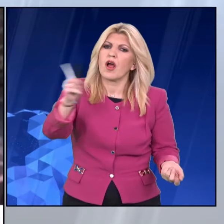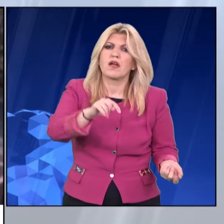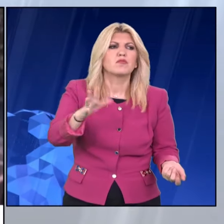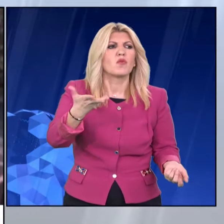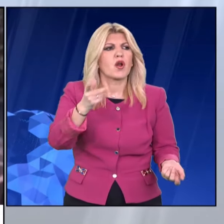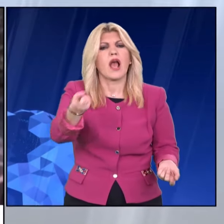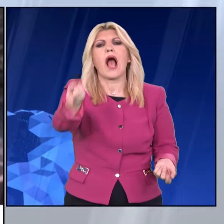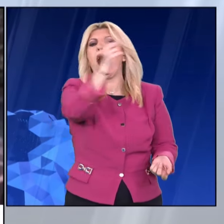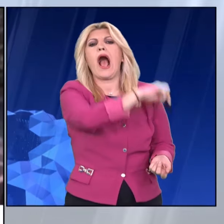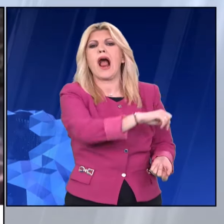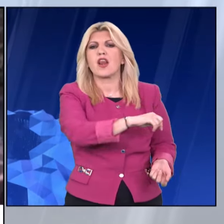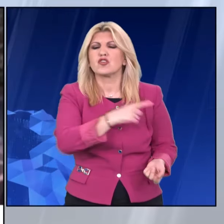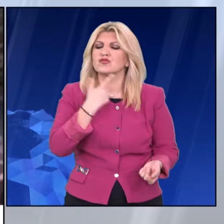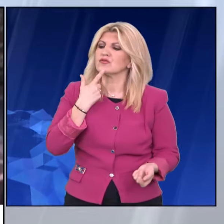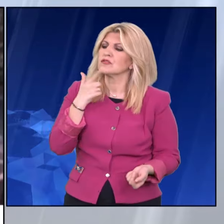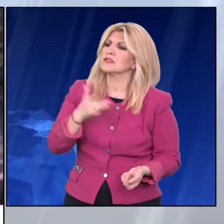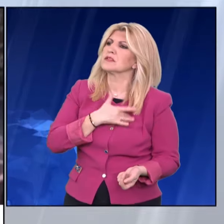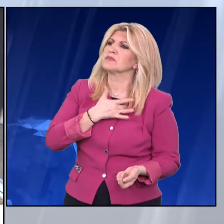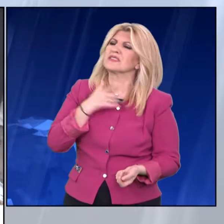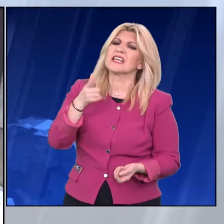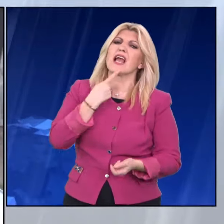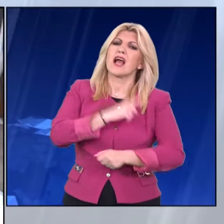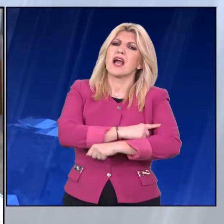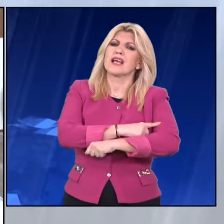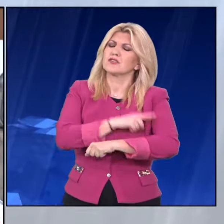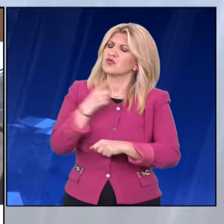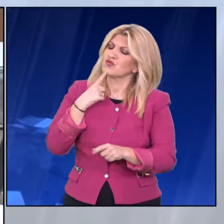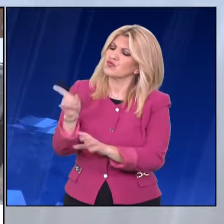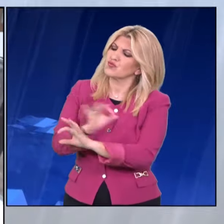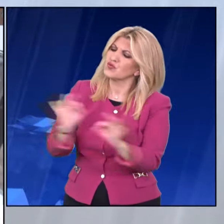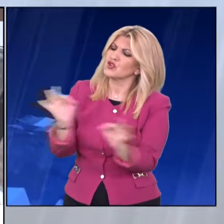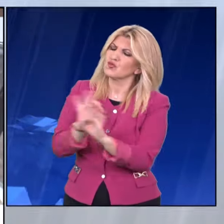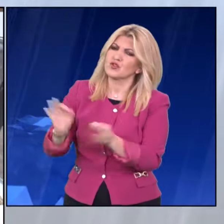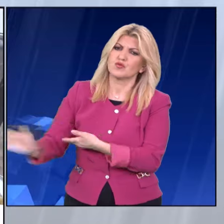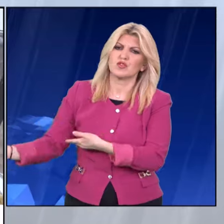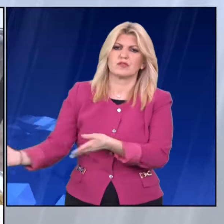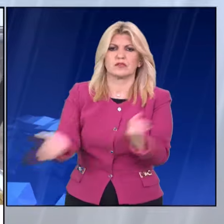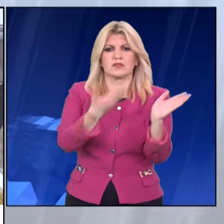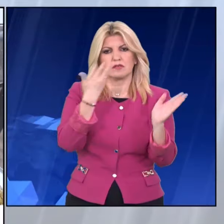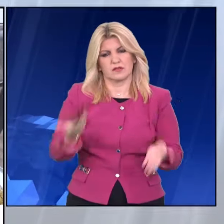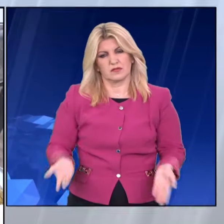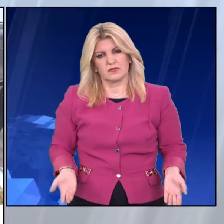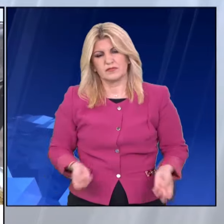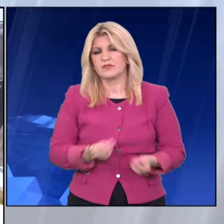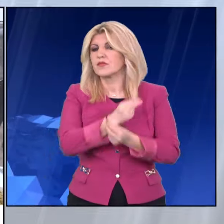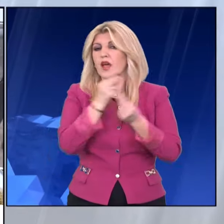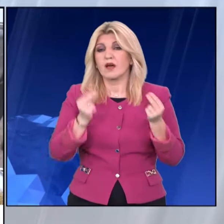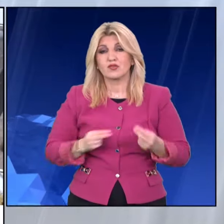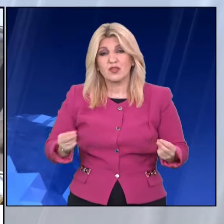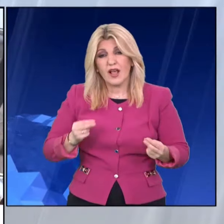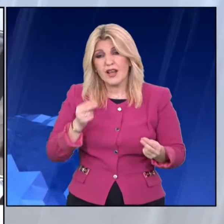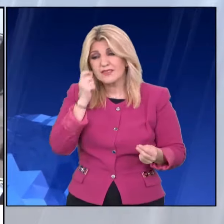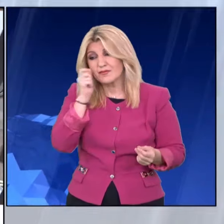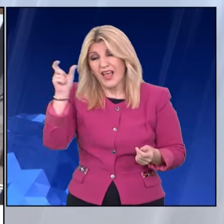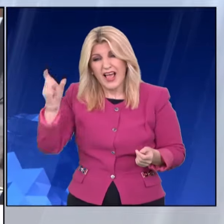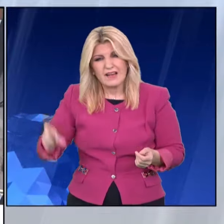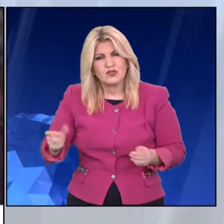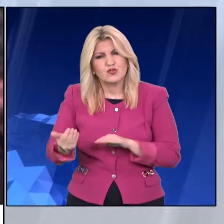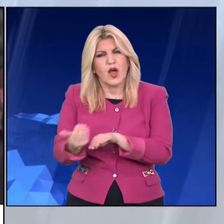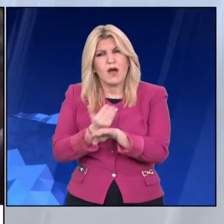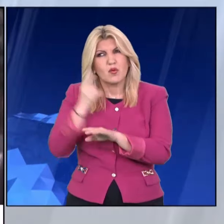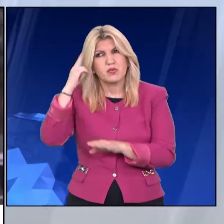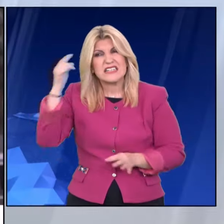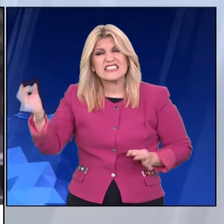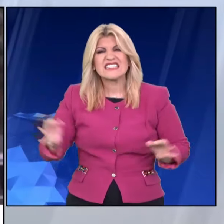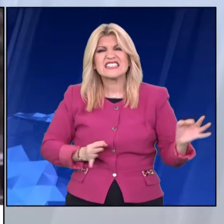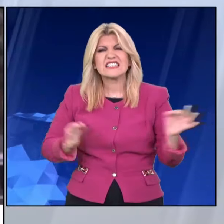δύο παιδάκια που θα το ζήσει αυτό μπροστά στα μάτια της. Ήταν αποφασισμένος για όλα. Ταξίδεψε από τη Θεσσαλονίκη και έστησε ενέδρα έξω από το σπίτι. Το